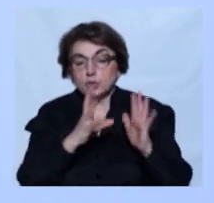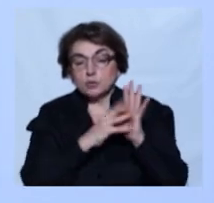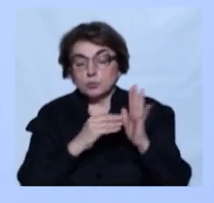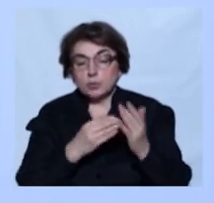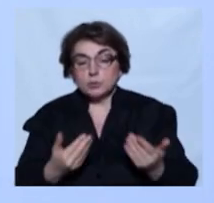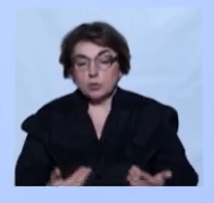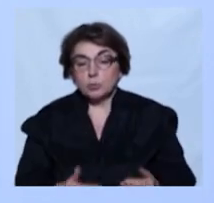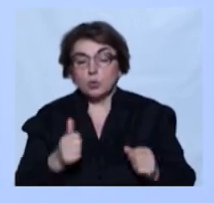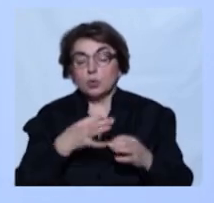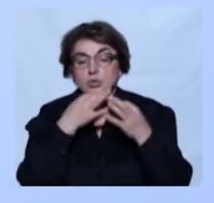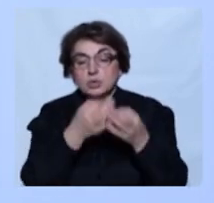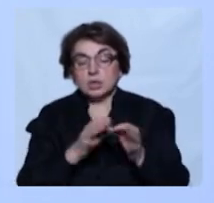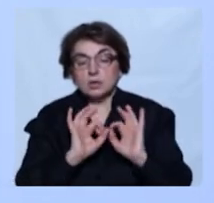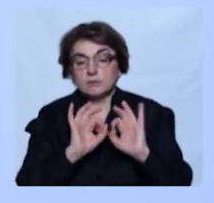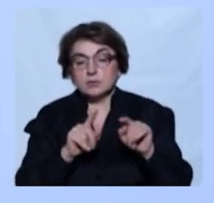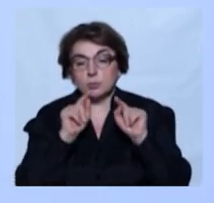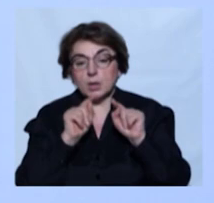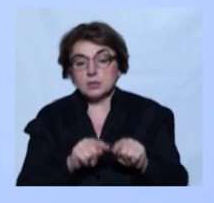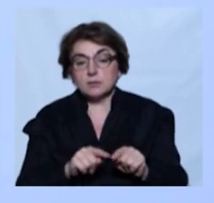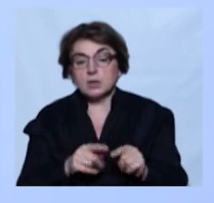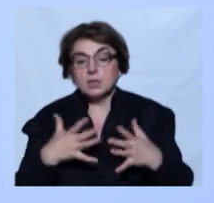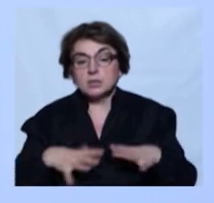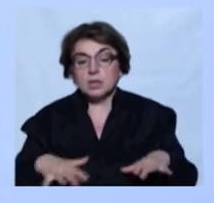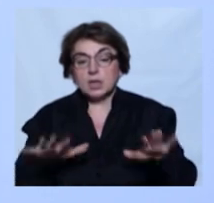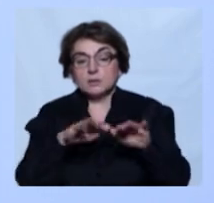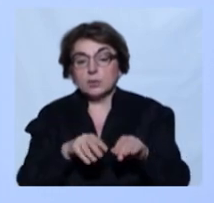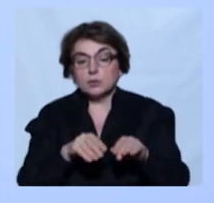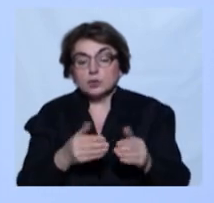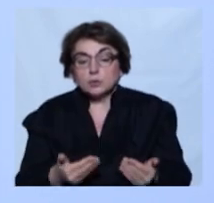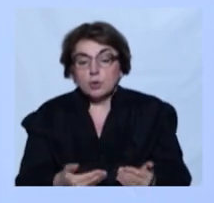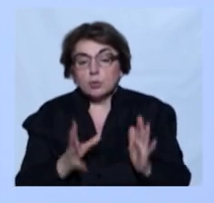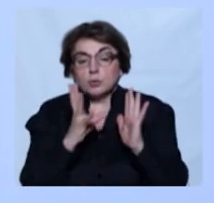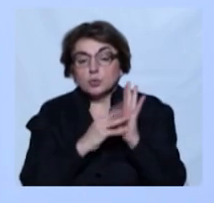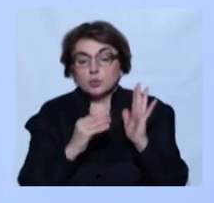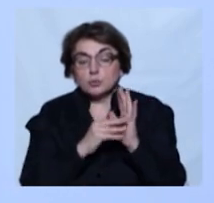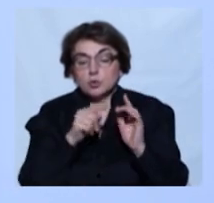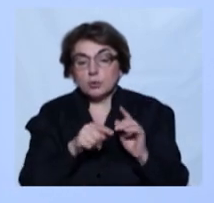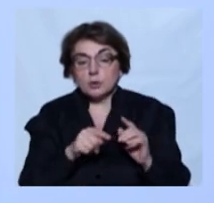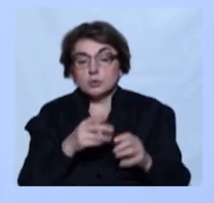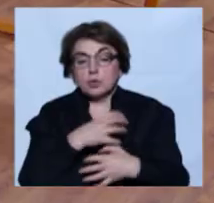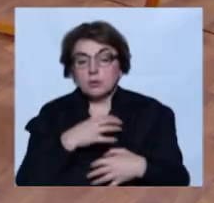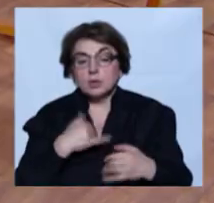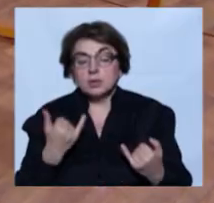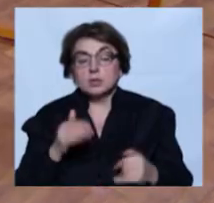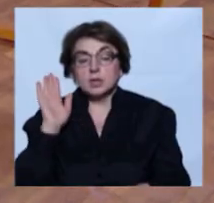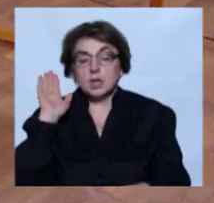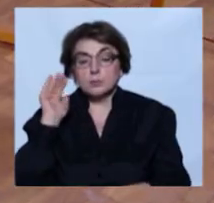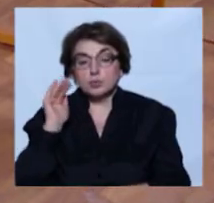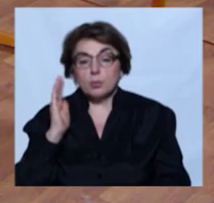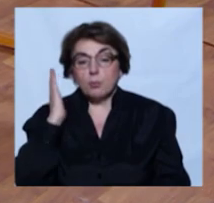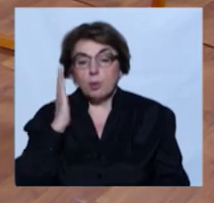და როგორც გითხარით, ვისაუბრებთ ასევე საქართველოში მობინადრე ძუძუმწოვრებზე. დღეს კი გემშვიდობებით,